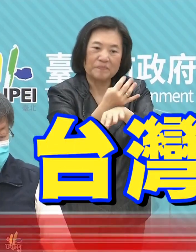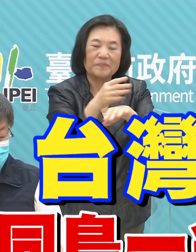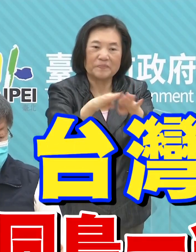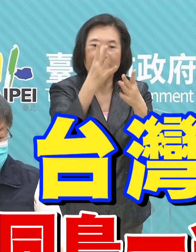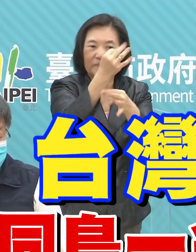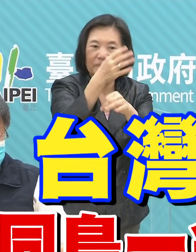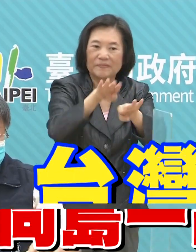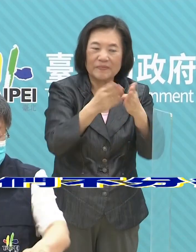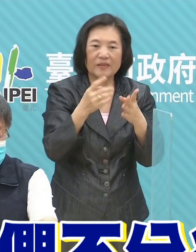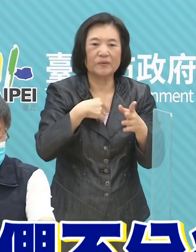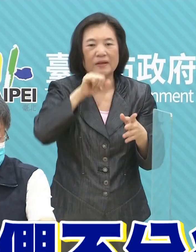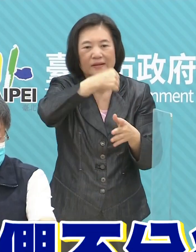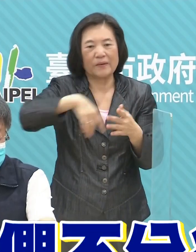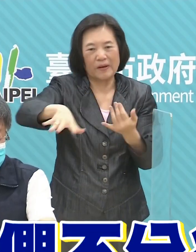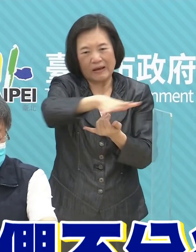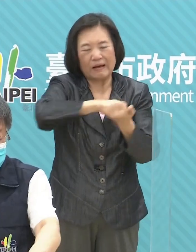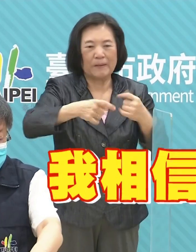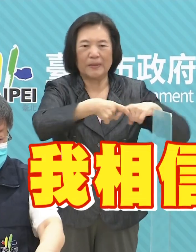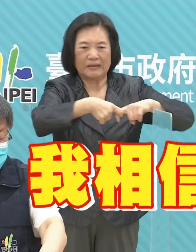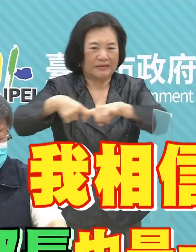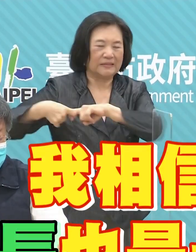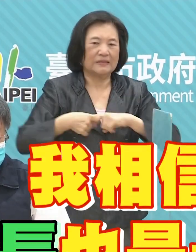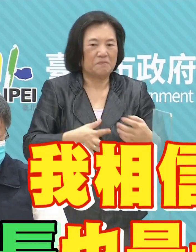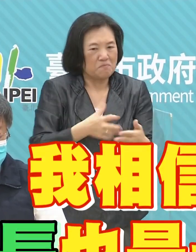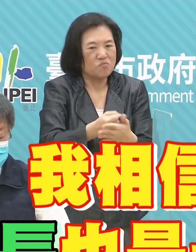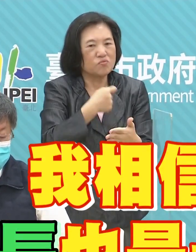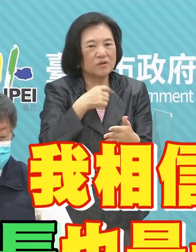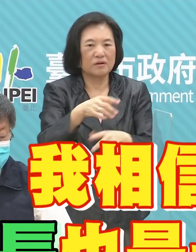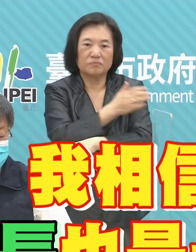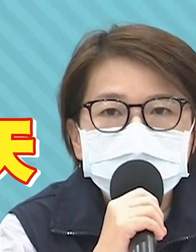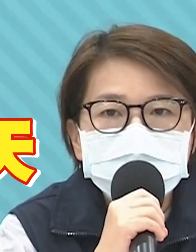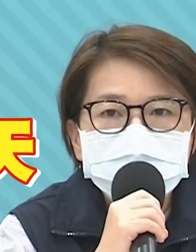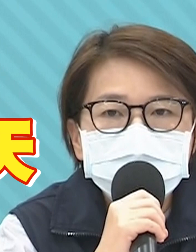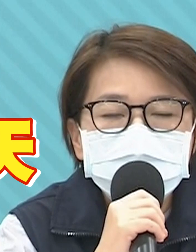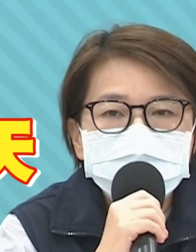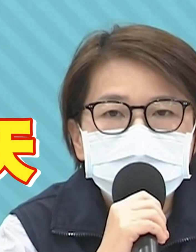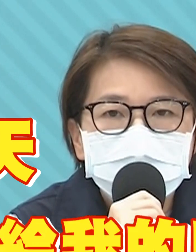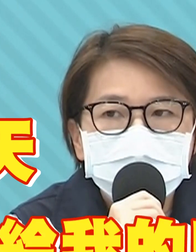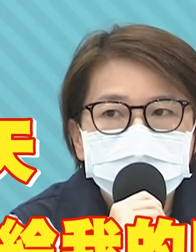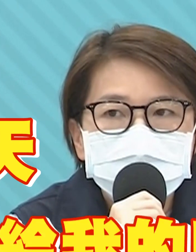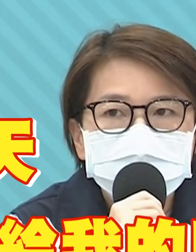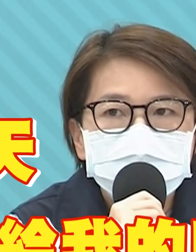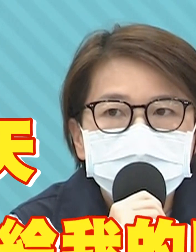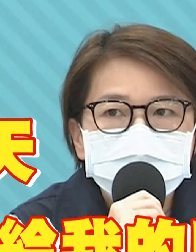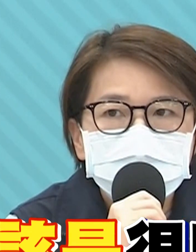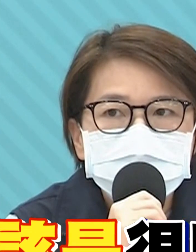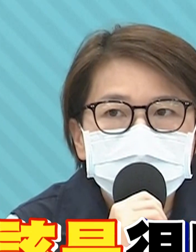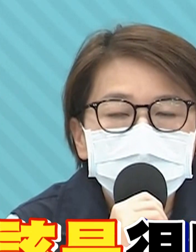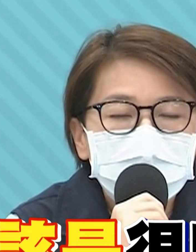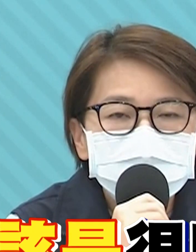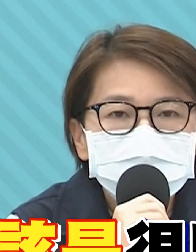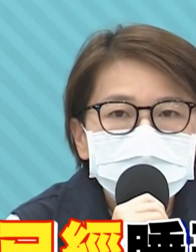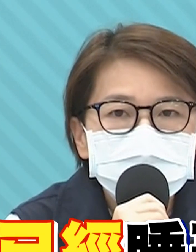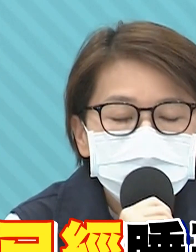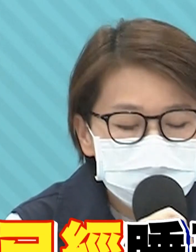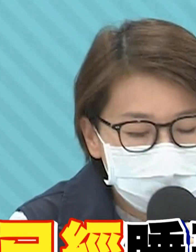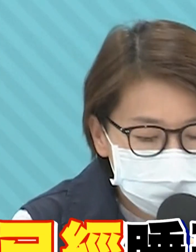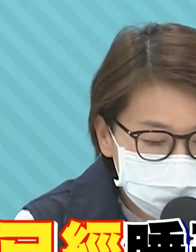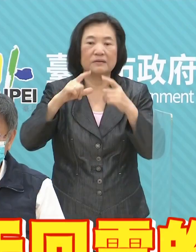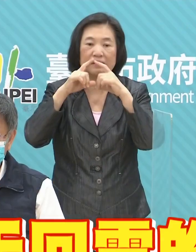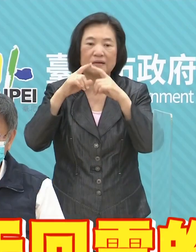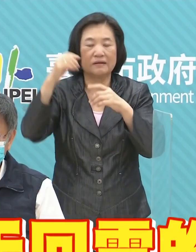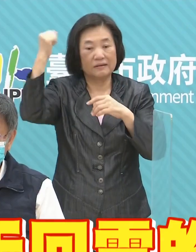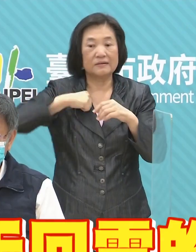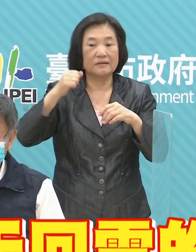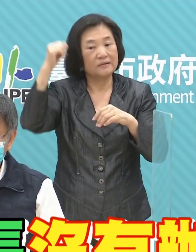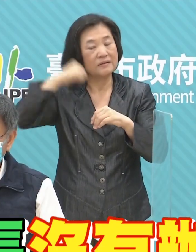关是同道一命，我们不希望分彼此，我相信部长也是一样。昨天因为部长打给我的时候应该是很晚了，我已经睡着